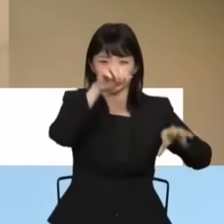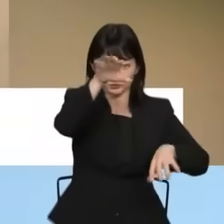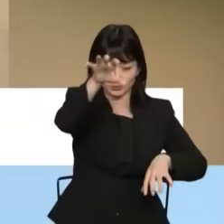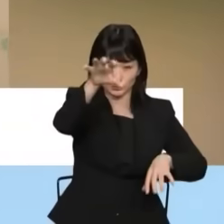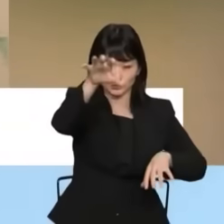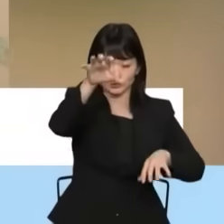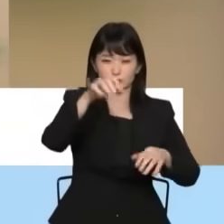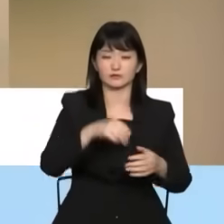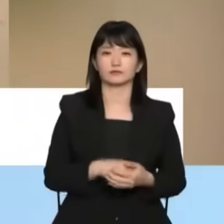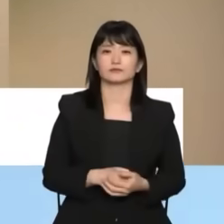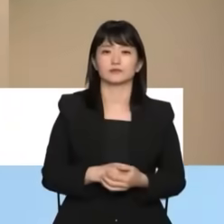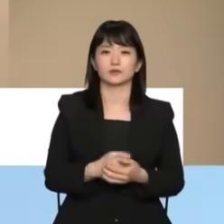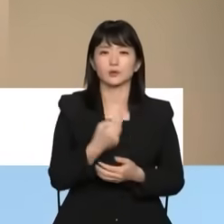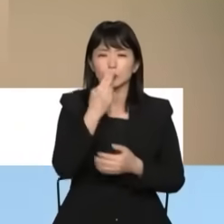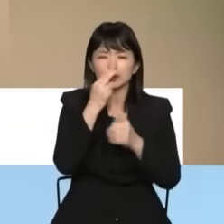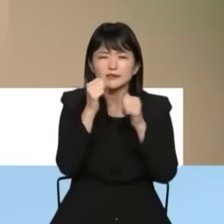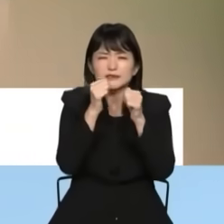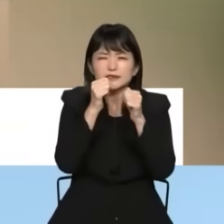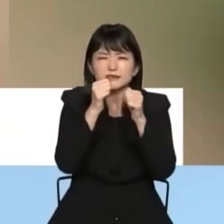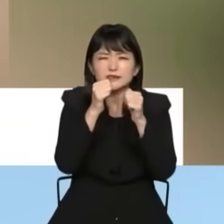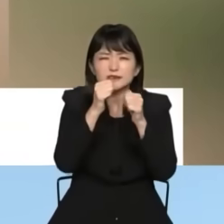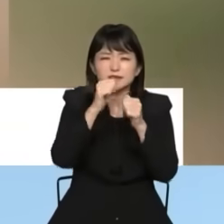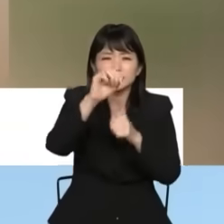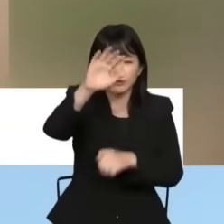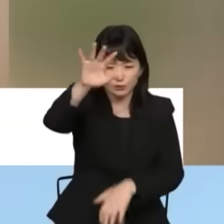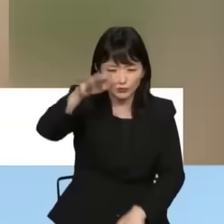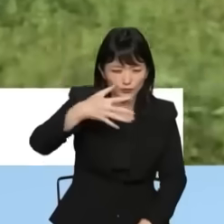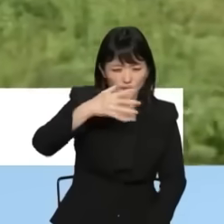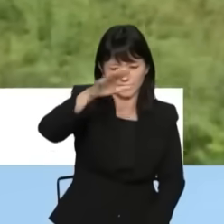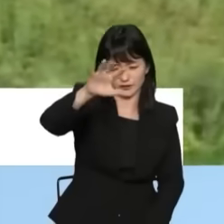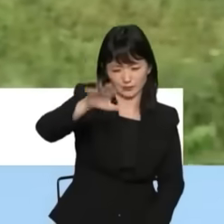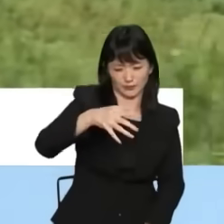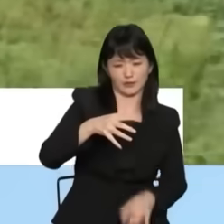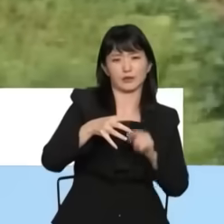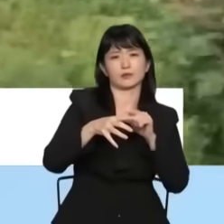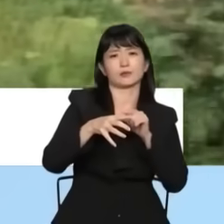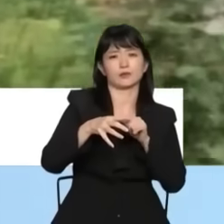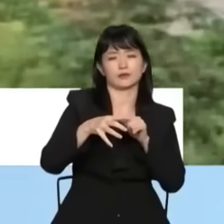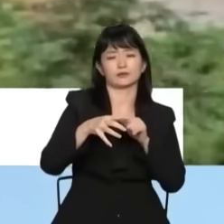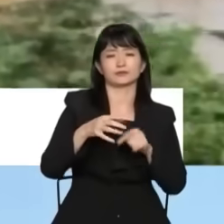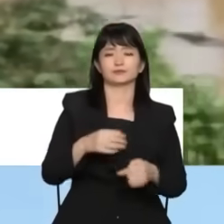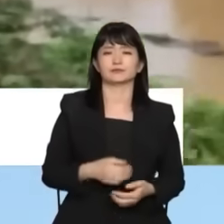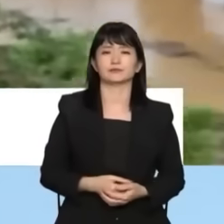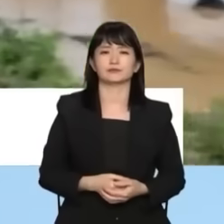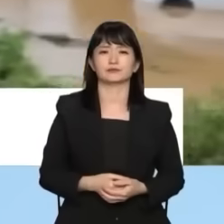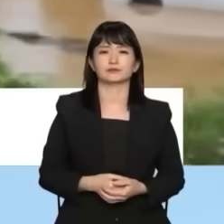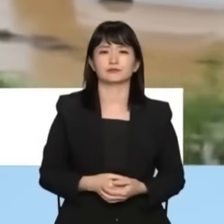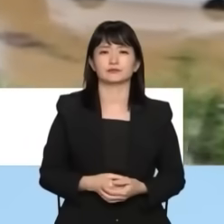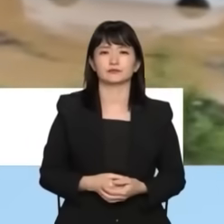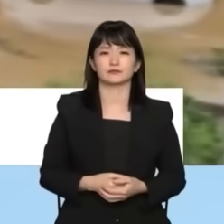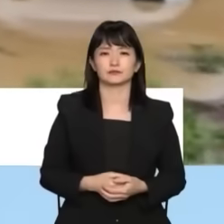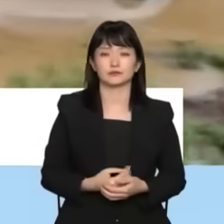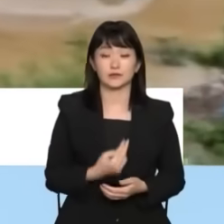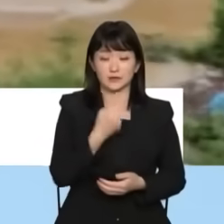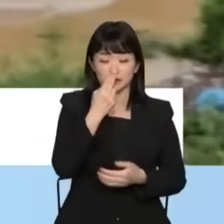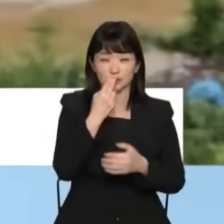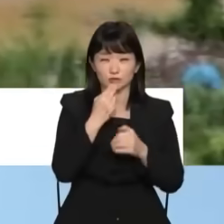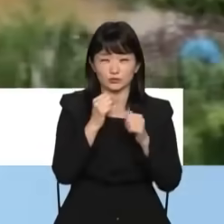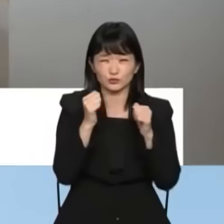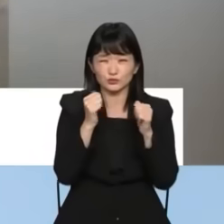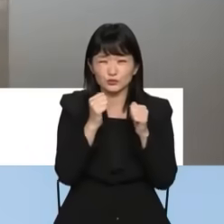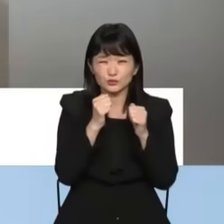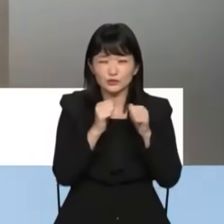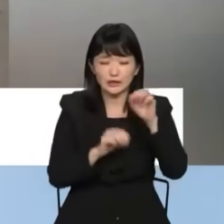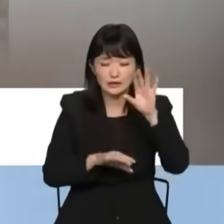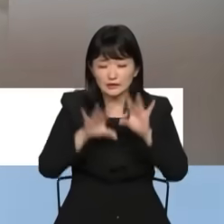마치 뚝이 무너져서 물살이 갑자기 휩쓸려 오듯이 내려올 정도로 내려왔기 때문에 이 차고 건조한 공기와 덥고